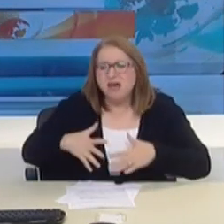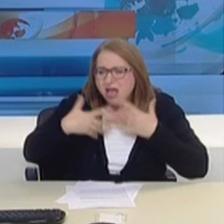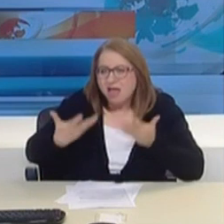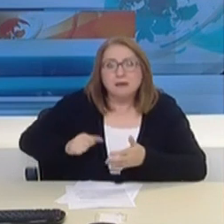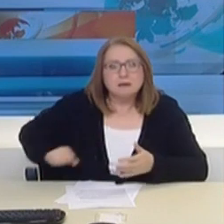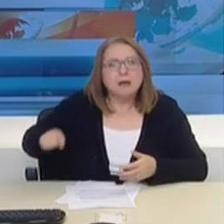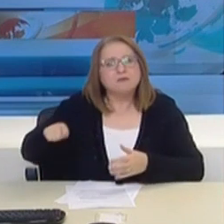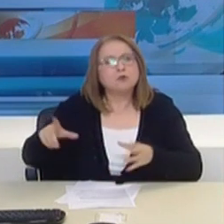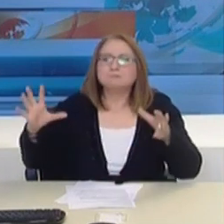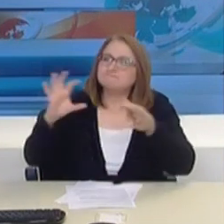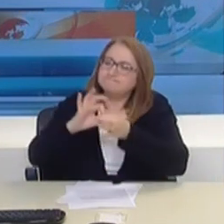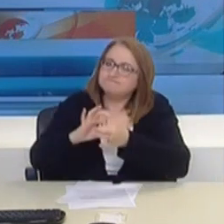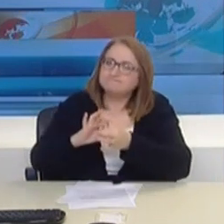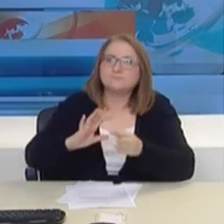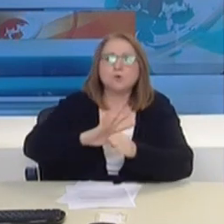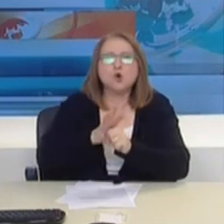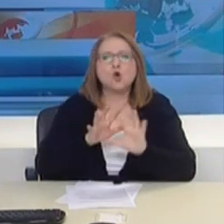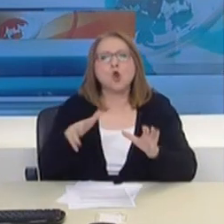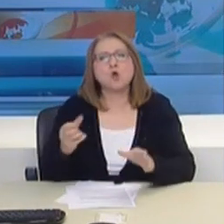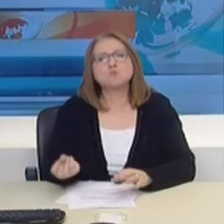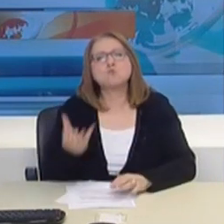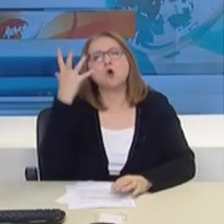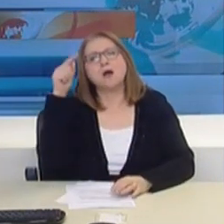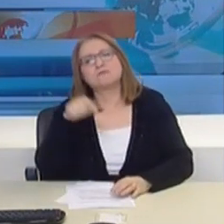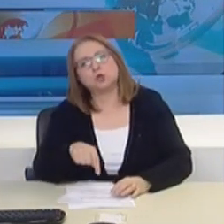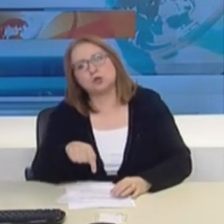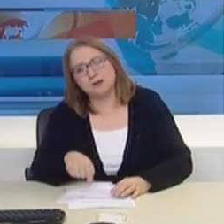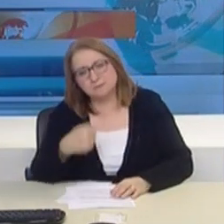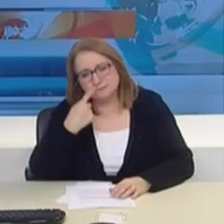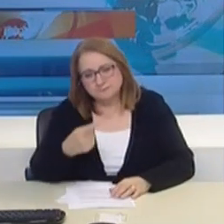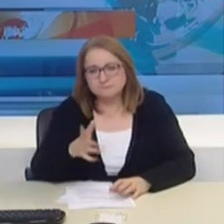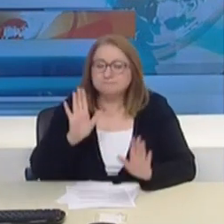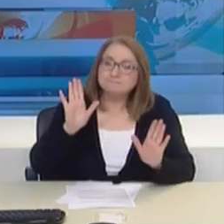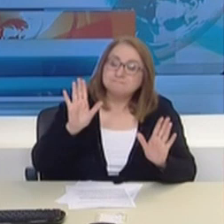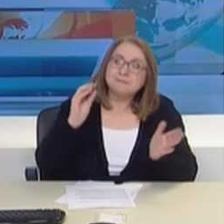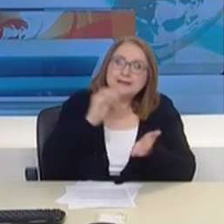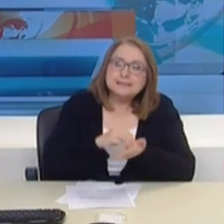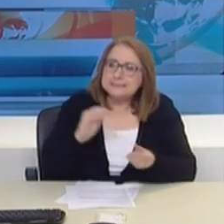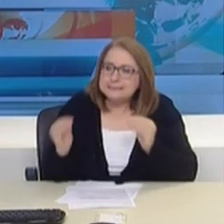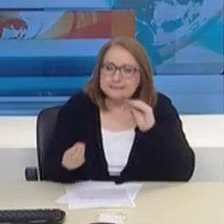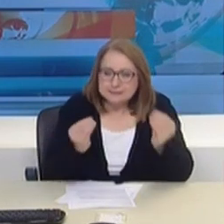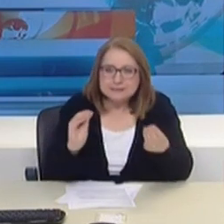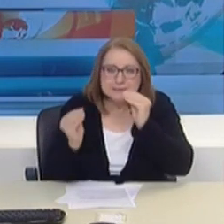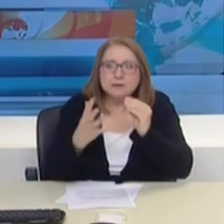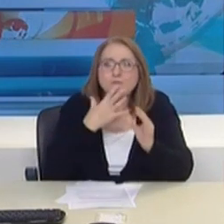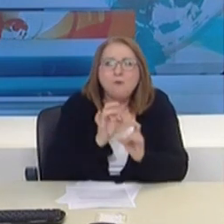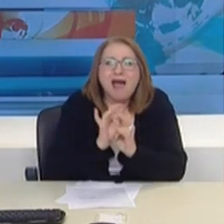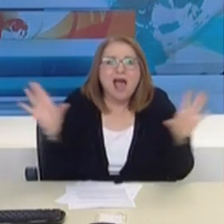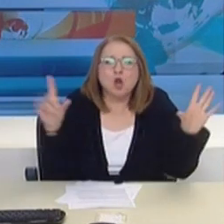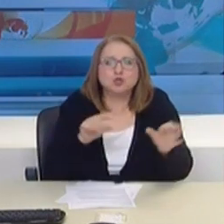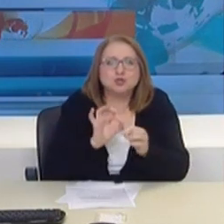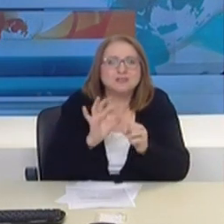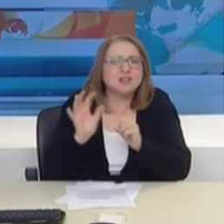ακόμα περισσότερη επιμονή και επαγρύπνηση στο να βρούμε αυτά τα συμπτώματα που μπορεί να χαρακτηρίζουν την παρουσία του ιού και να παίρνουμε τις κατάλληλες